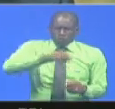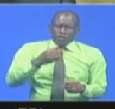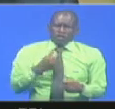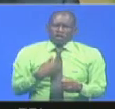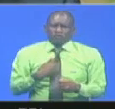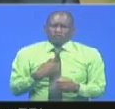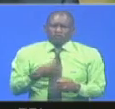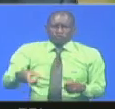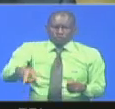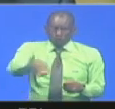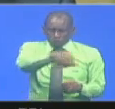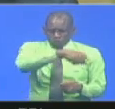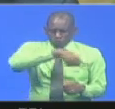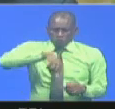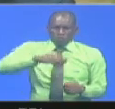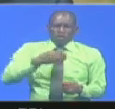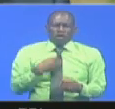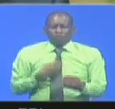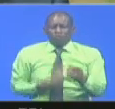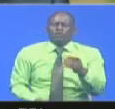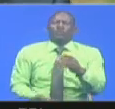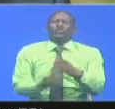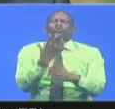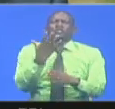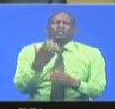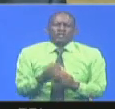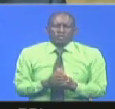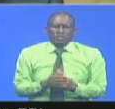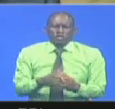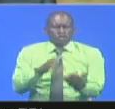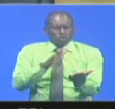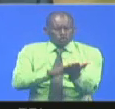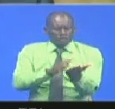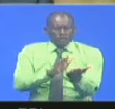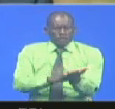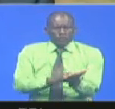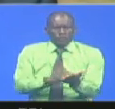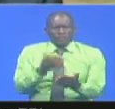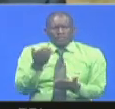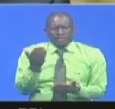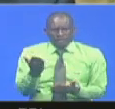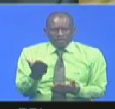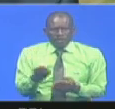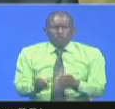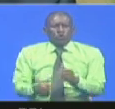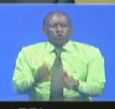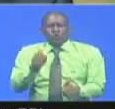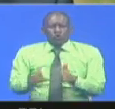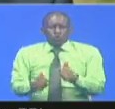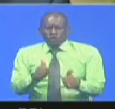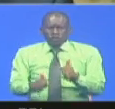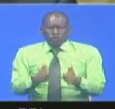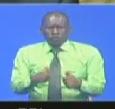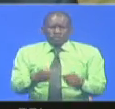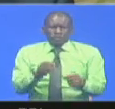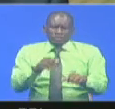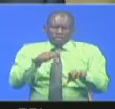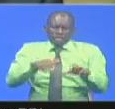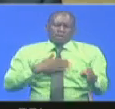to produce recommendation which to my own assessment